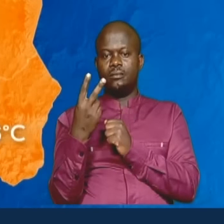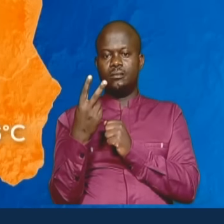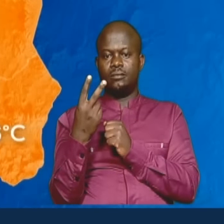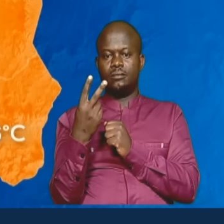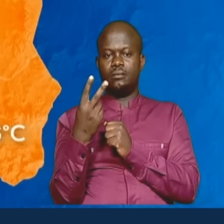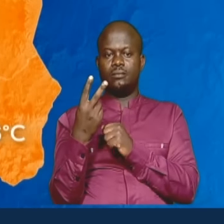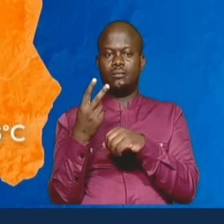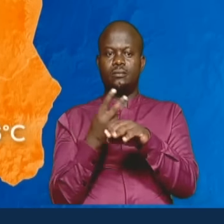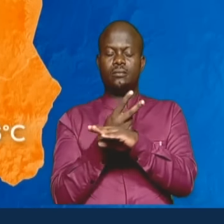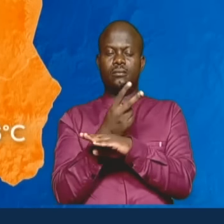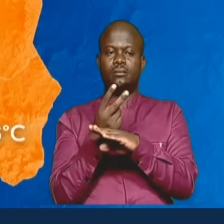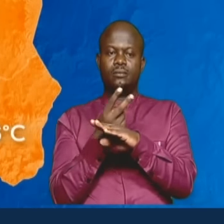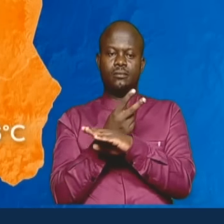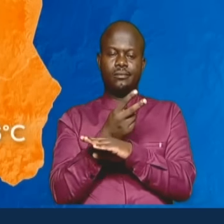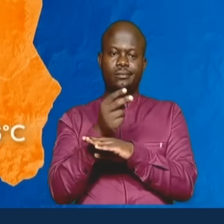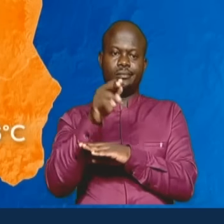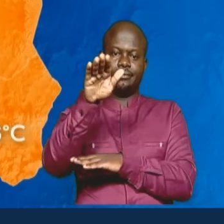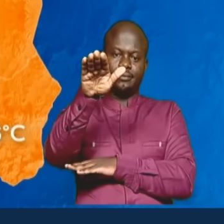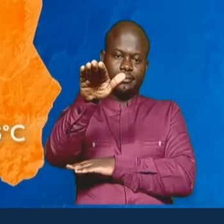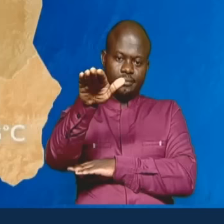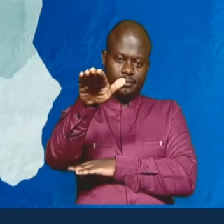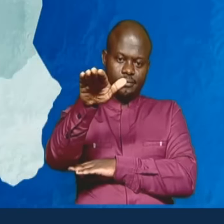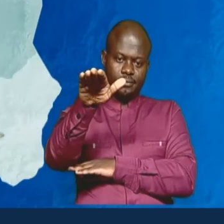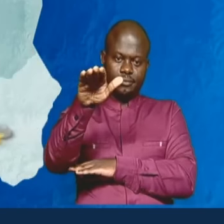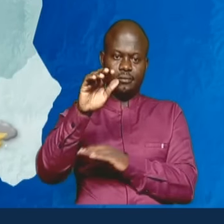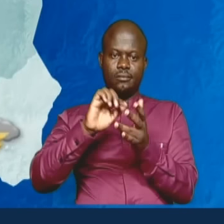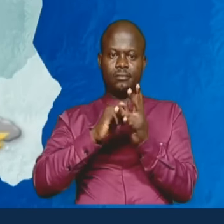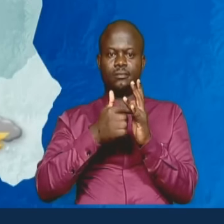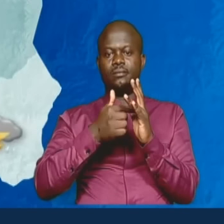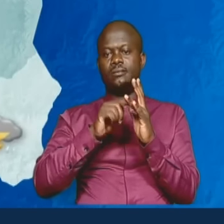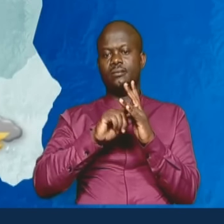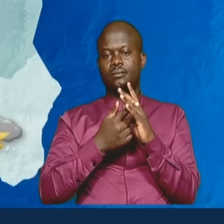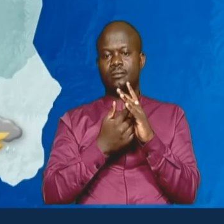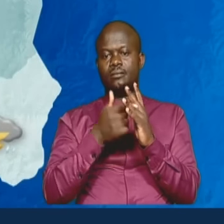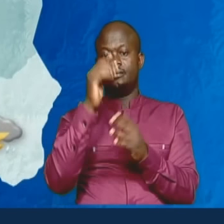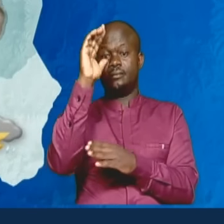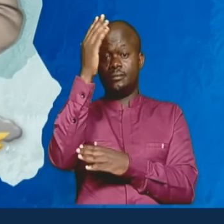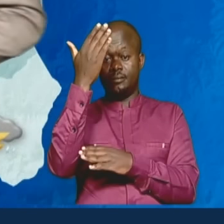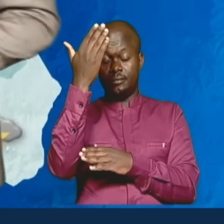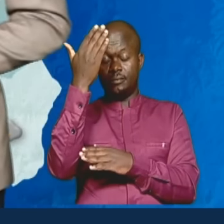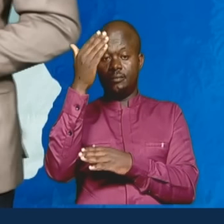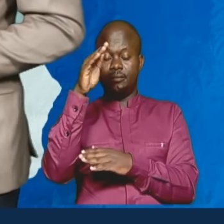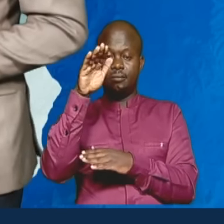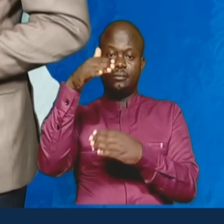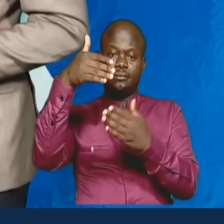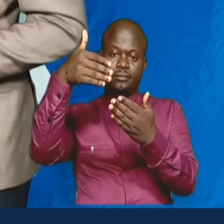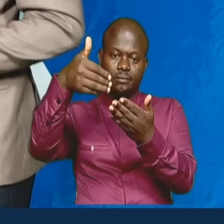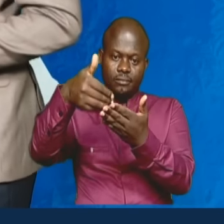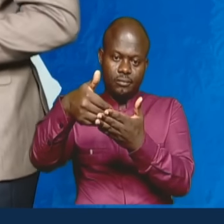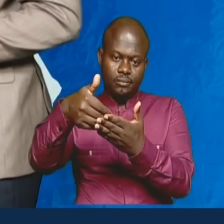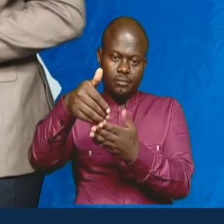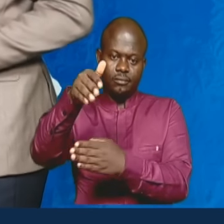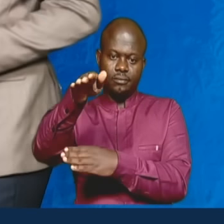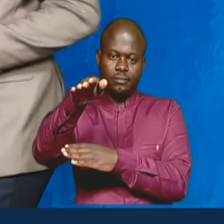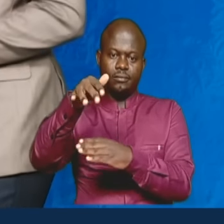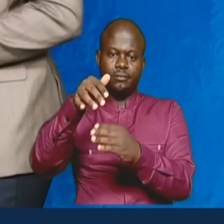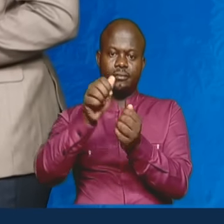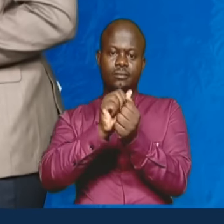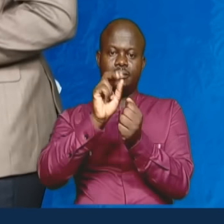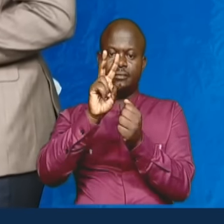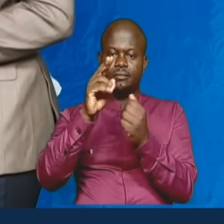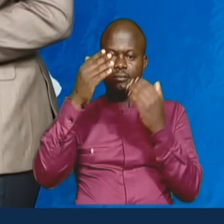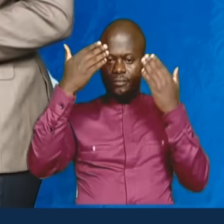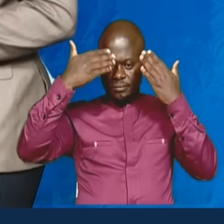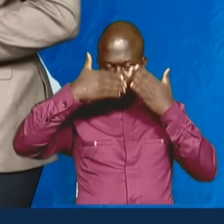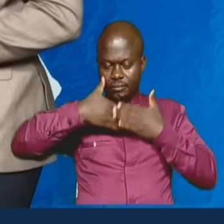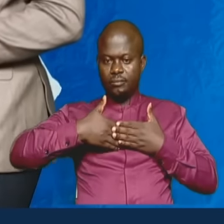Ku masaha y'igicamunsi, ubwo ni ukuva ku isaha y'isaa 6 z'amanywa kugeza ku isaha y'isaa 12